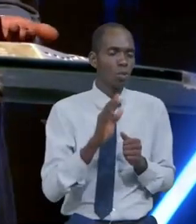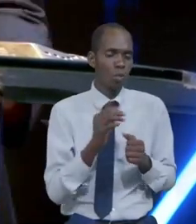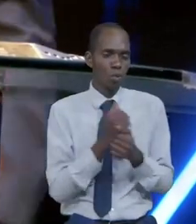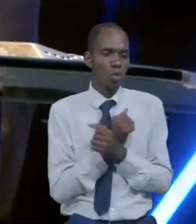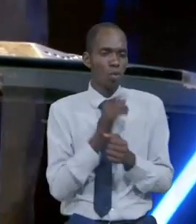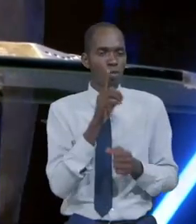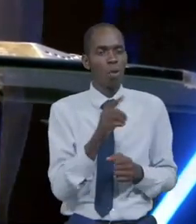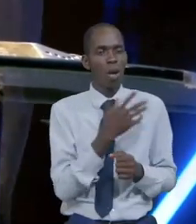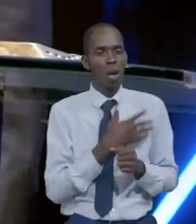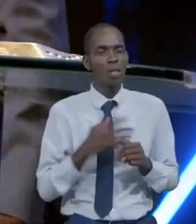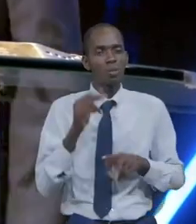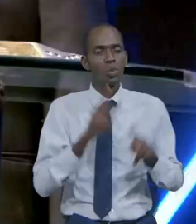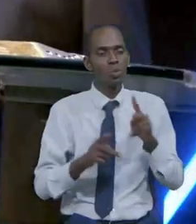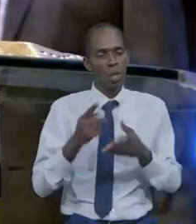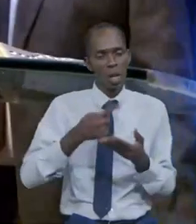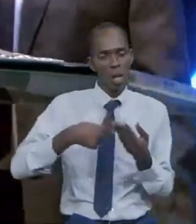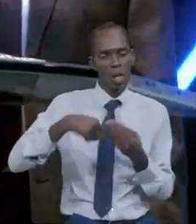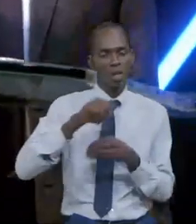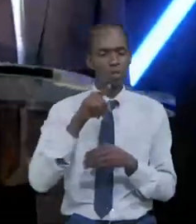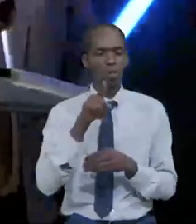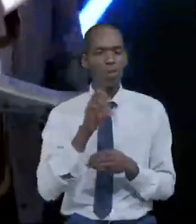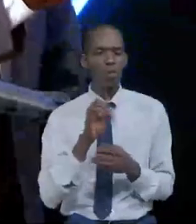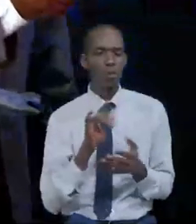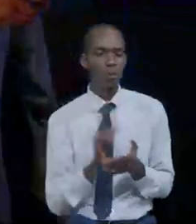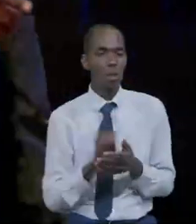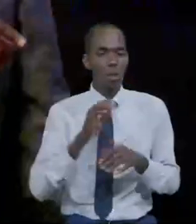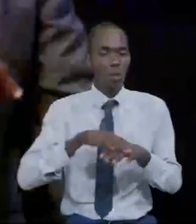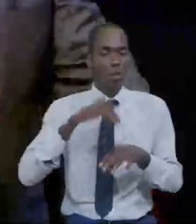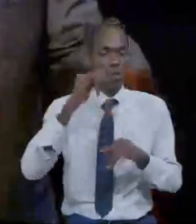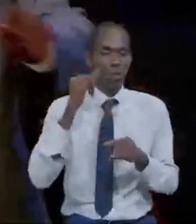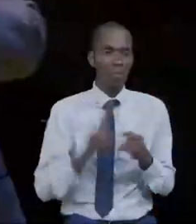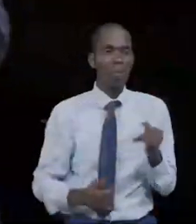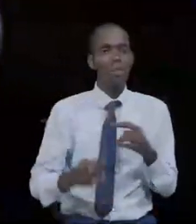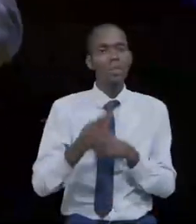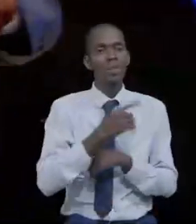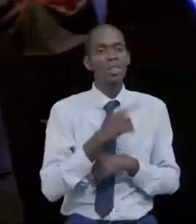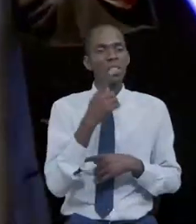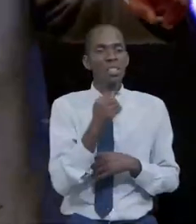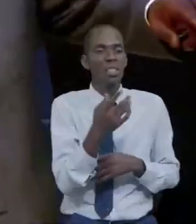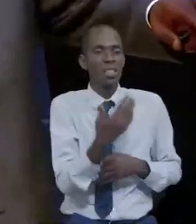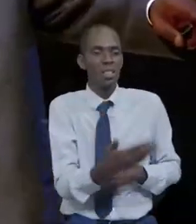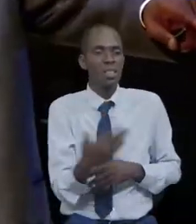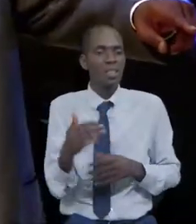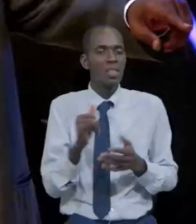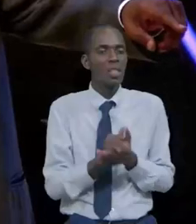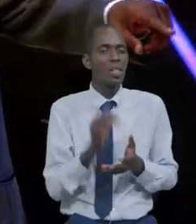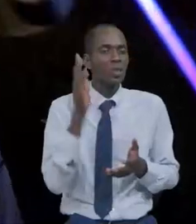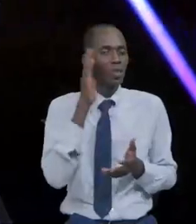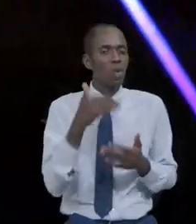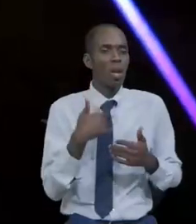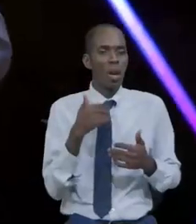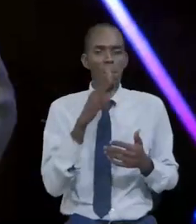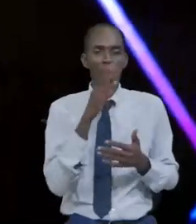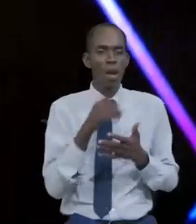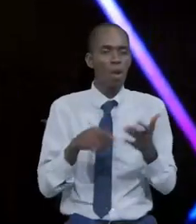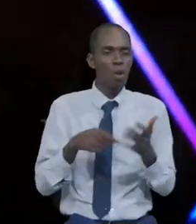les gens autour de toi, afin que au dernier jour, ce qui doit être corrigé et qui